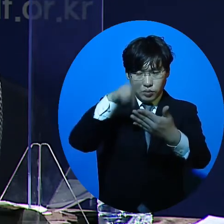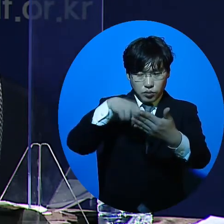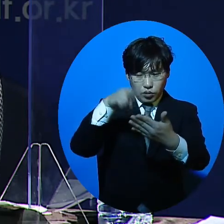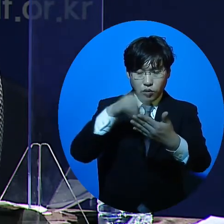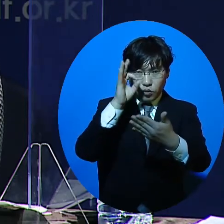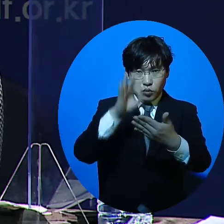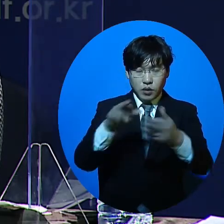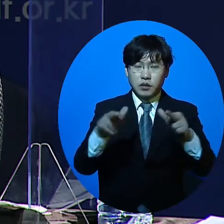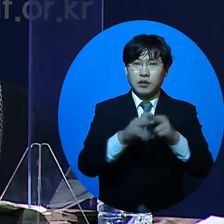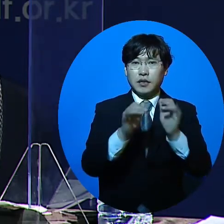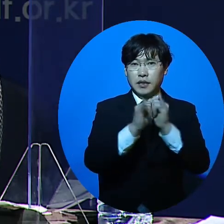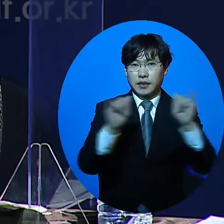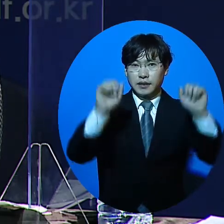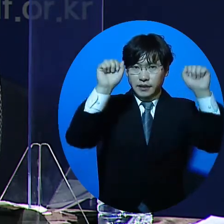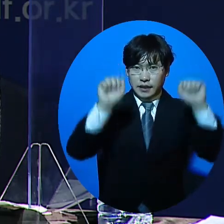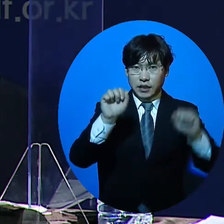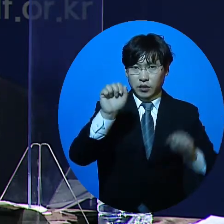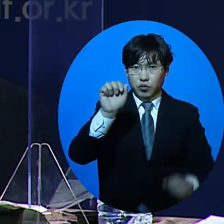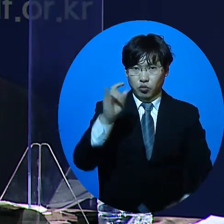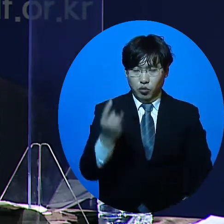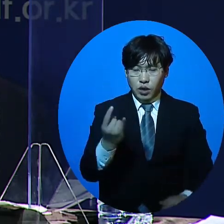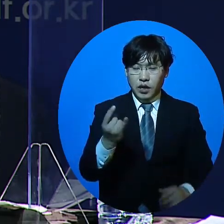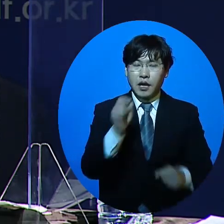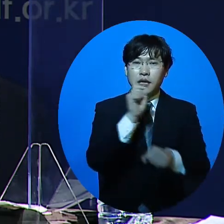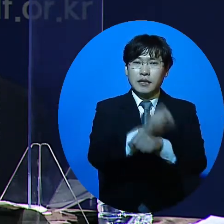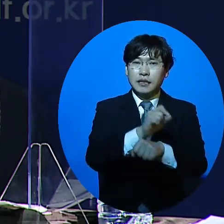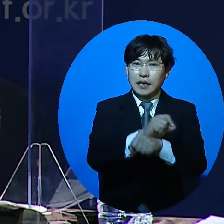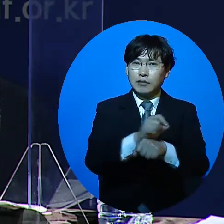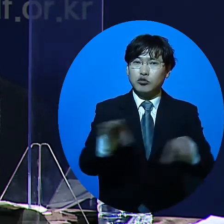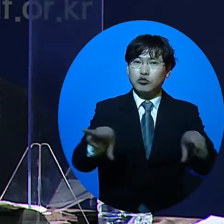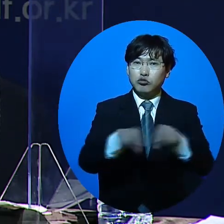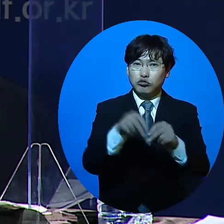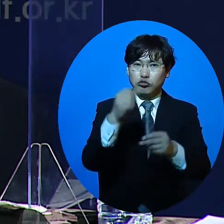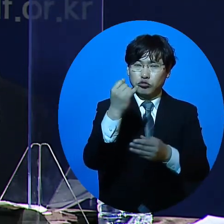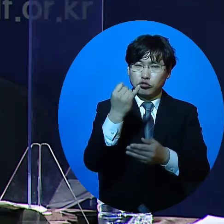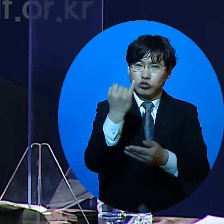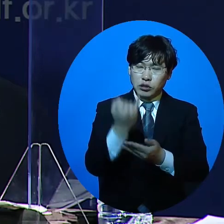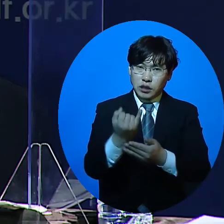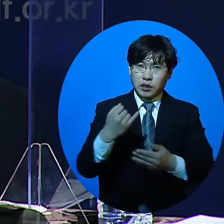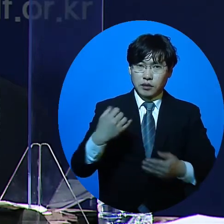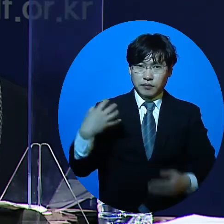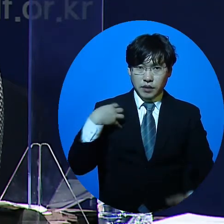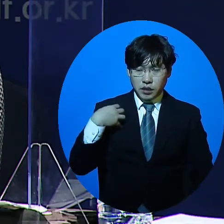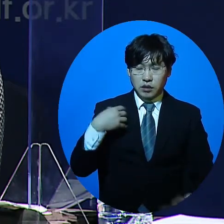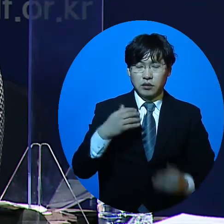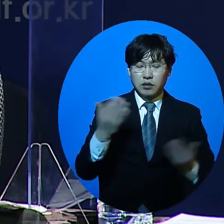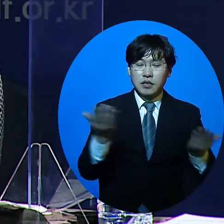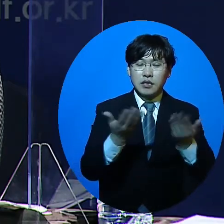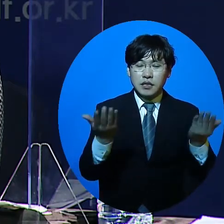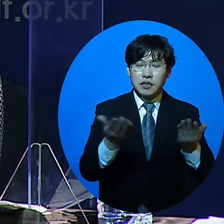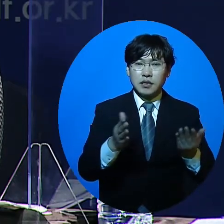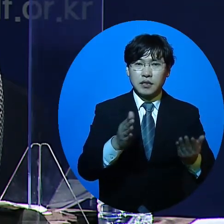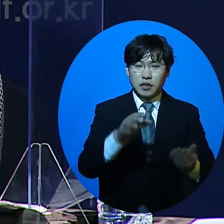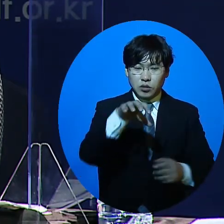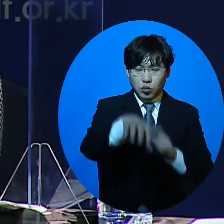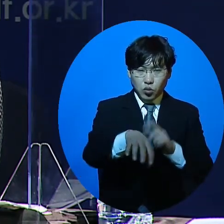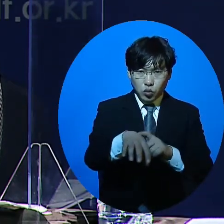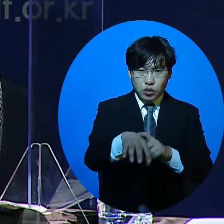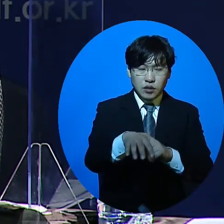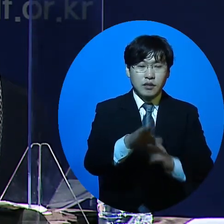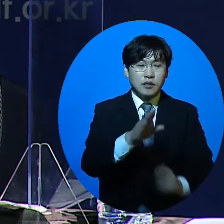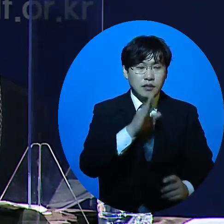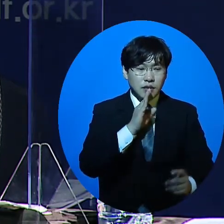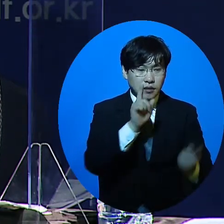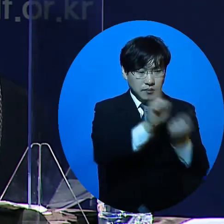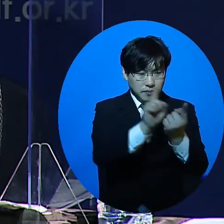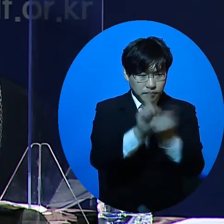장애인 체육회 사무국장으로 일을 하면서 현장에서 정말